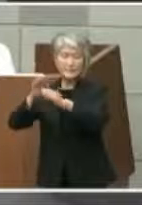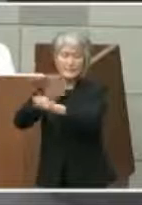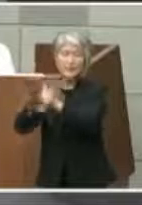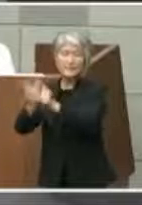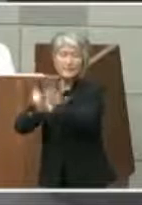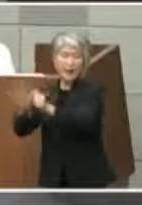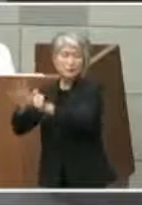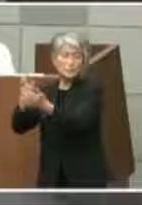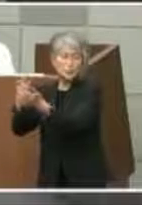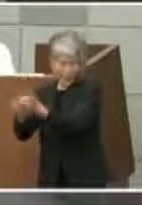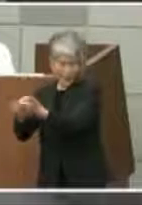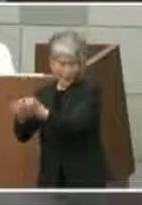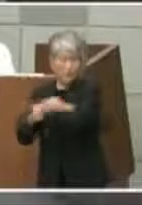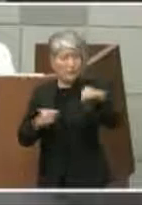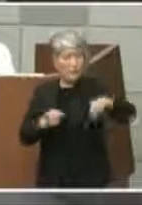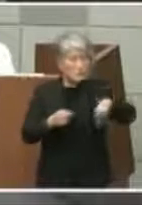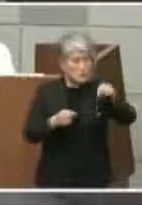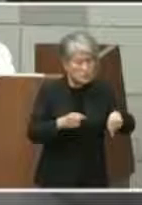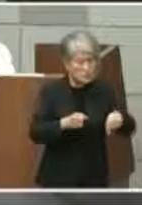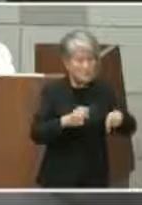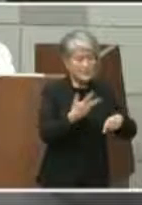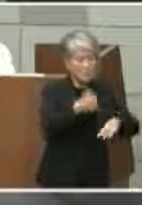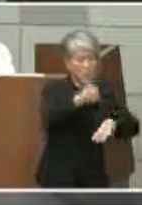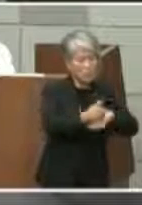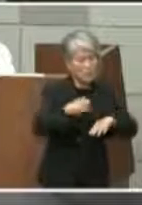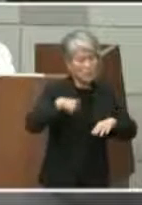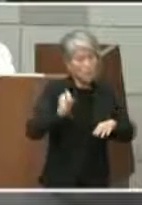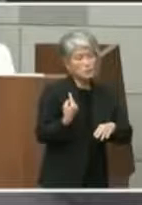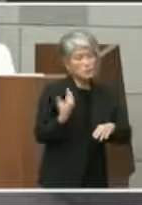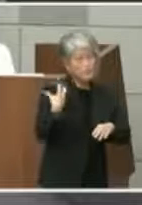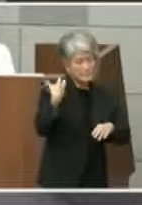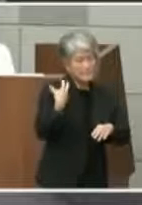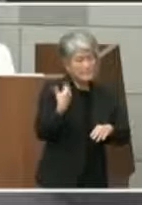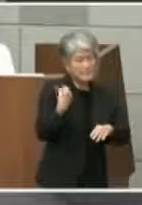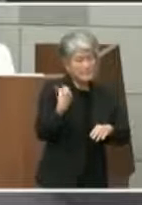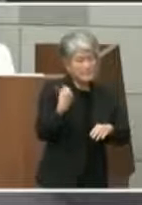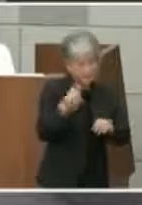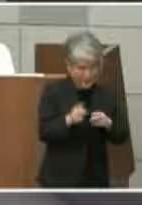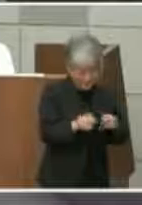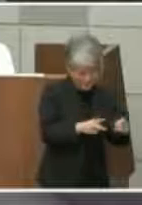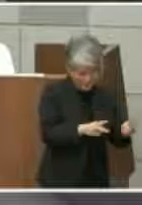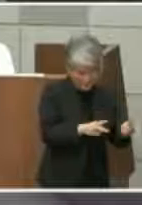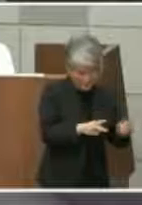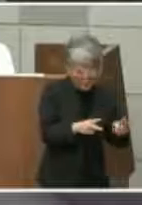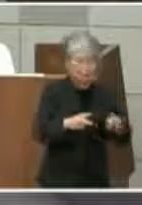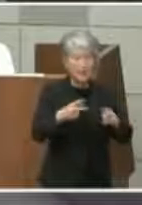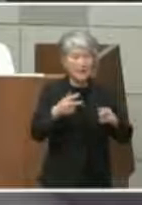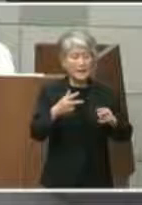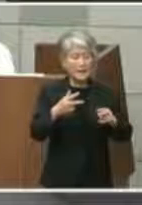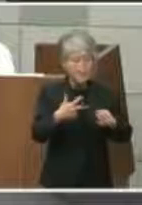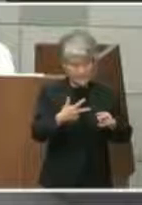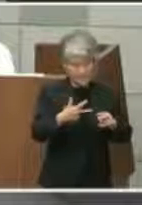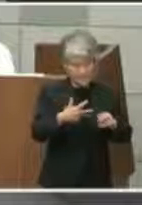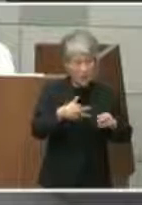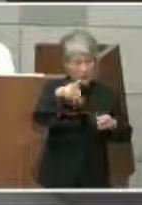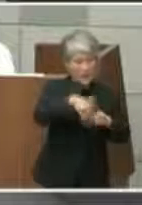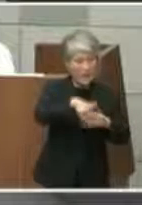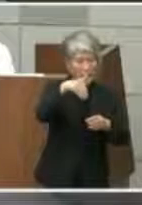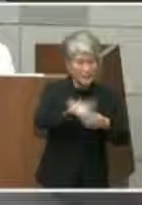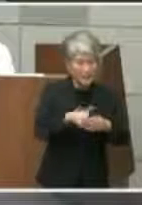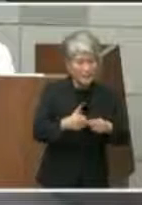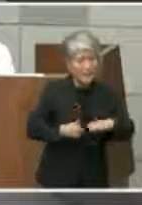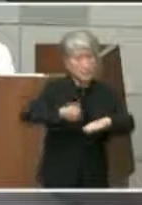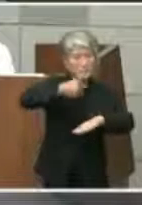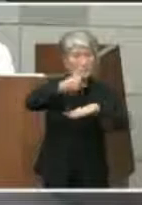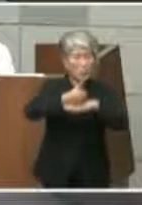なんですね。なので選挙で選ばれた、首長というものがしっかり責任を負う体制なんです。で責任を負う